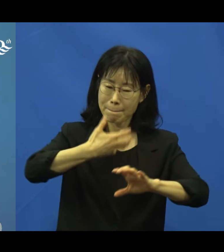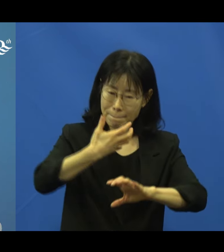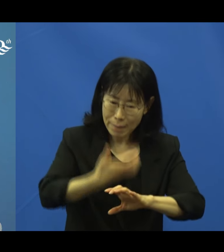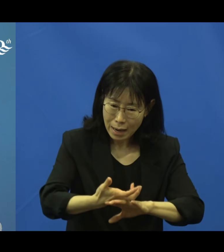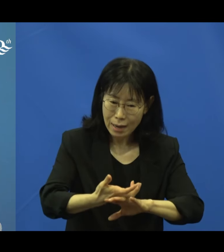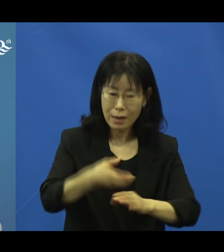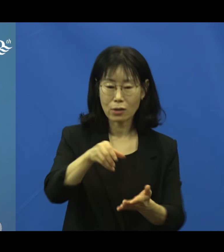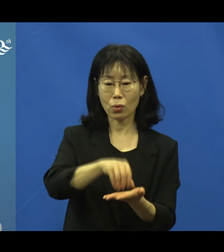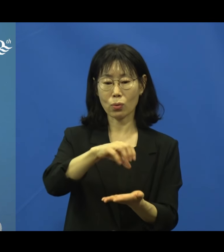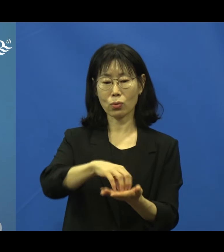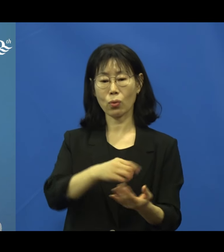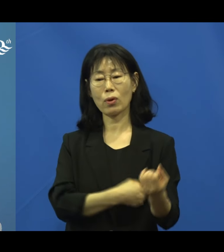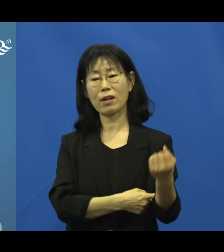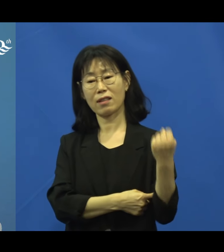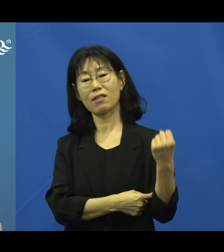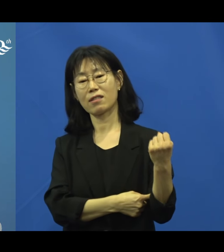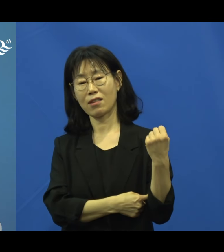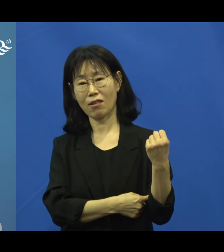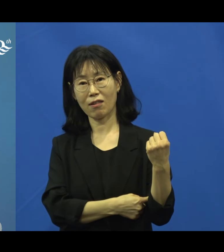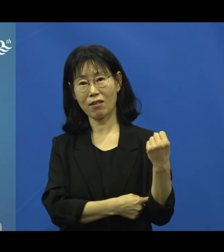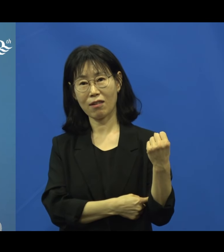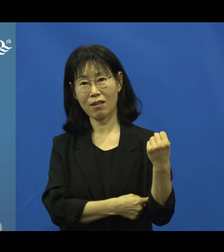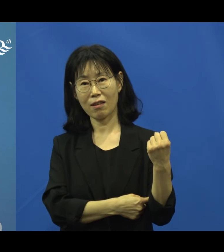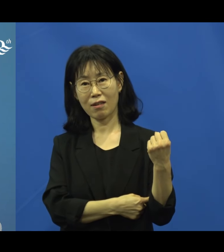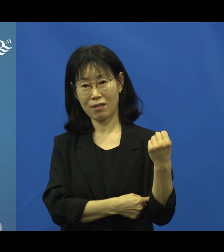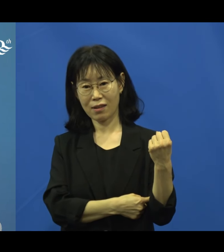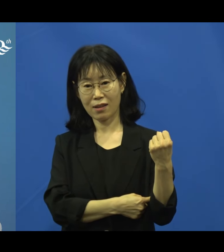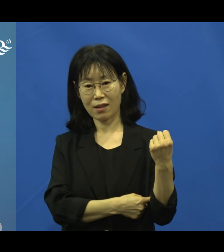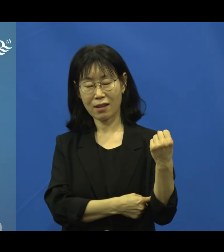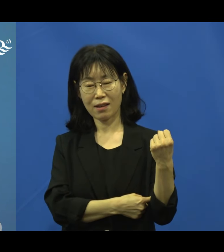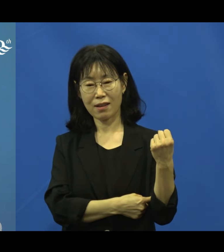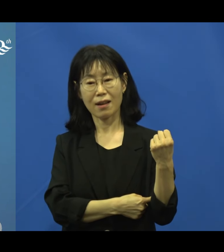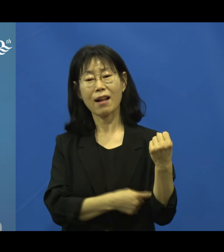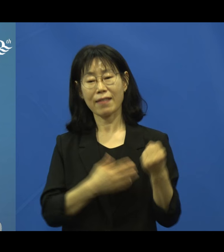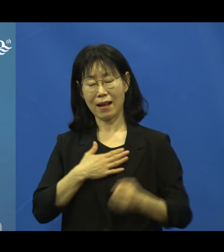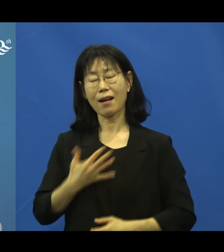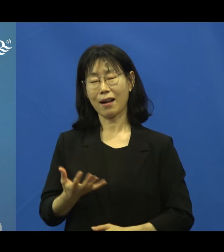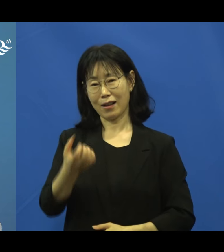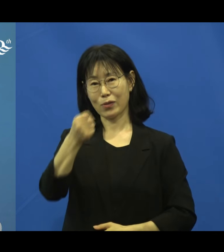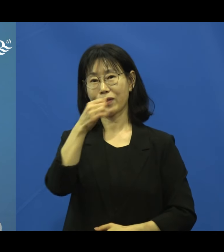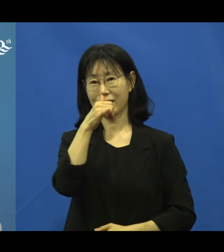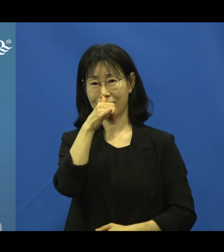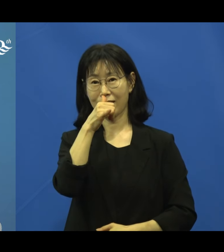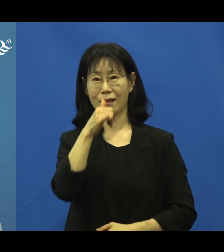남는 능력의 복음이 우리가 능력의 복음을 우리가 가지고 있어요.